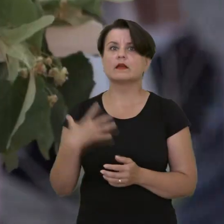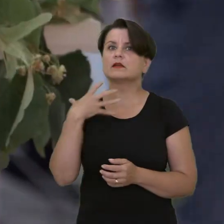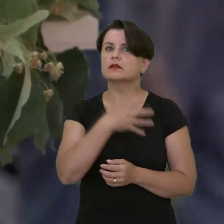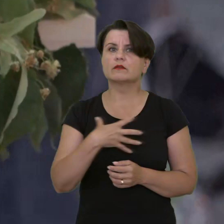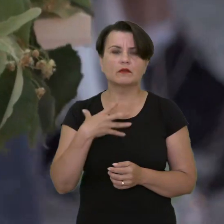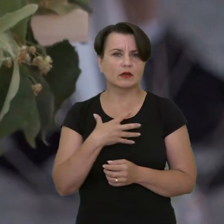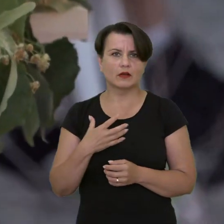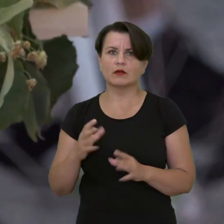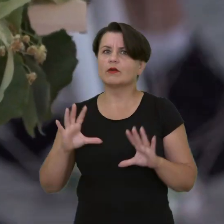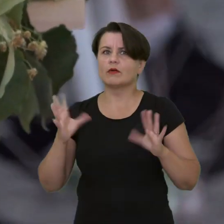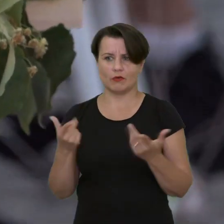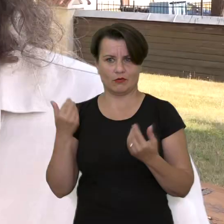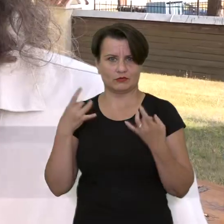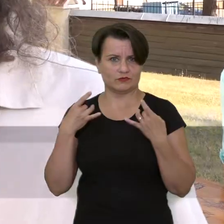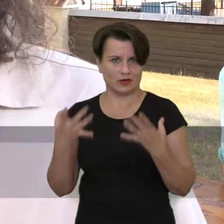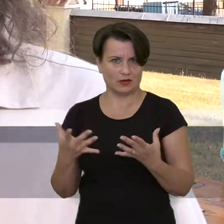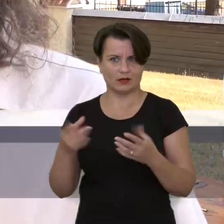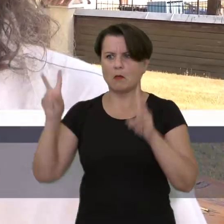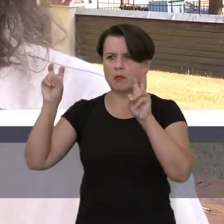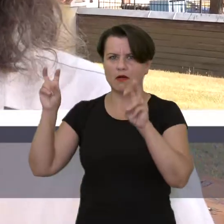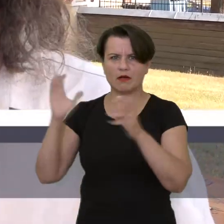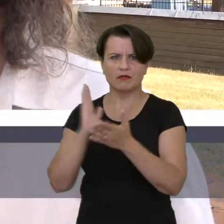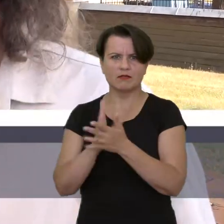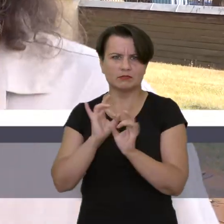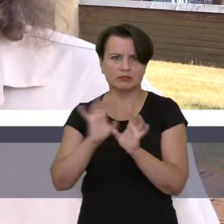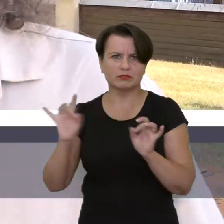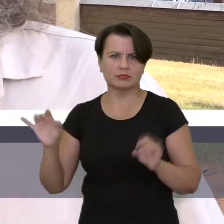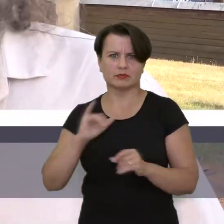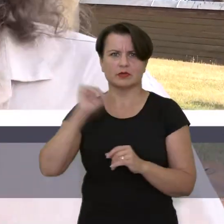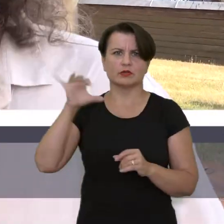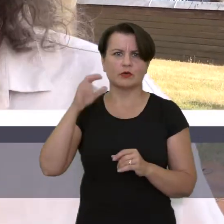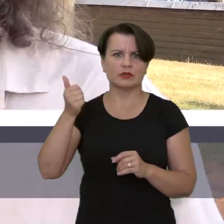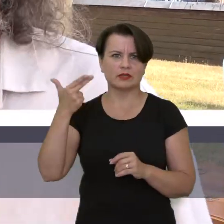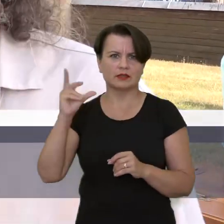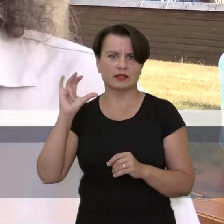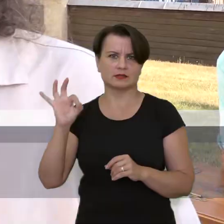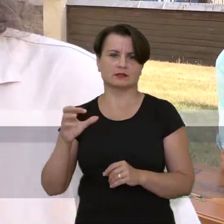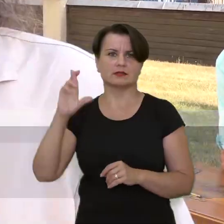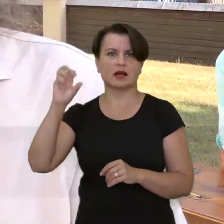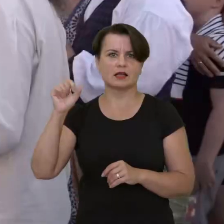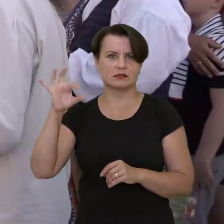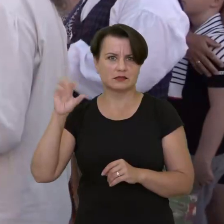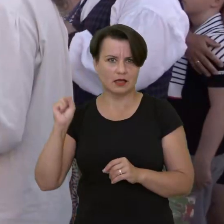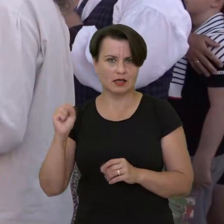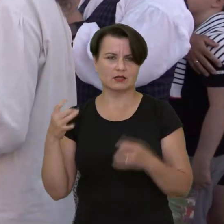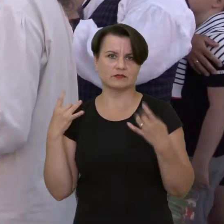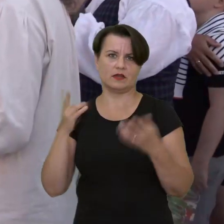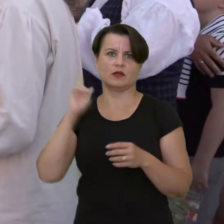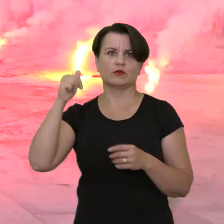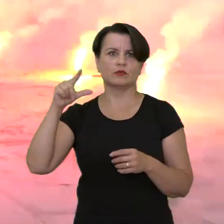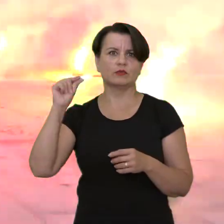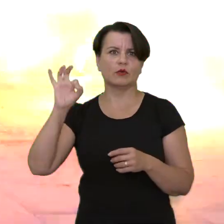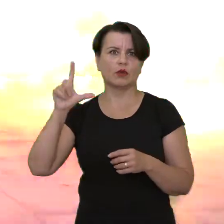aplink tą šventę, kurią vadina rasos šventę arba joninėmis arba